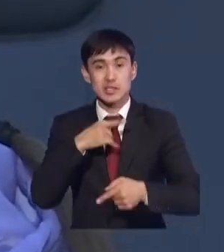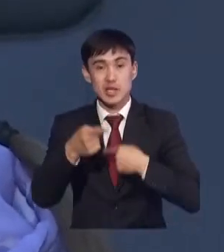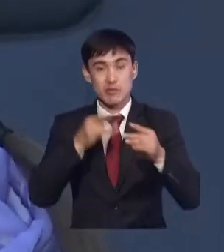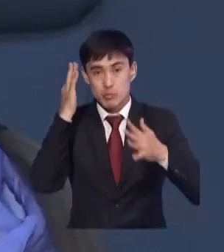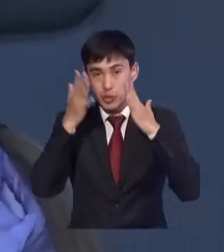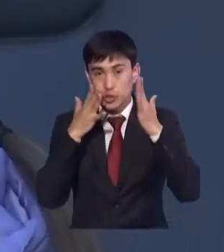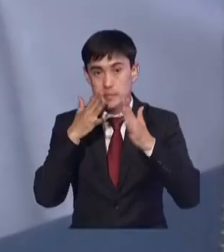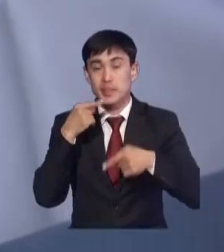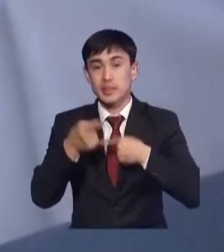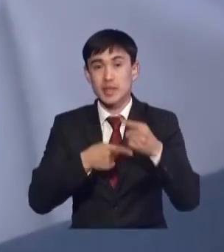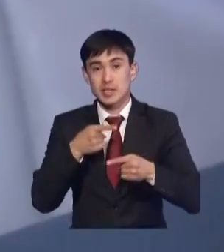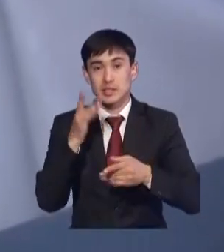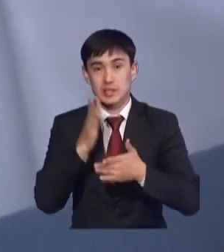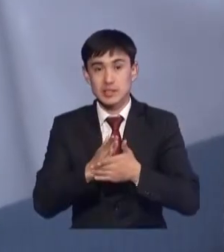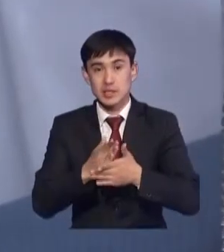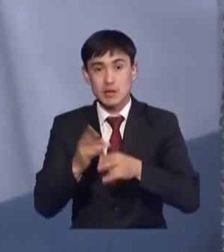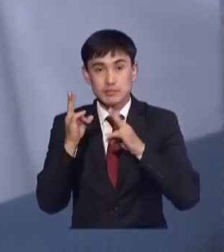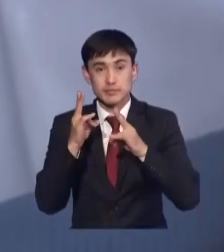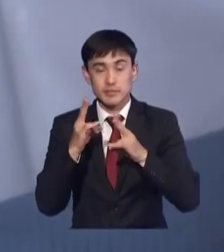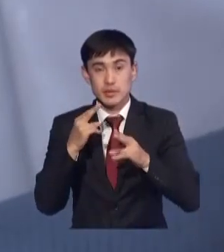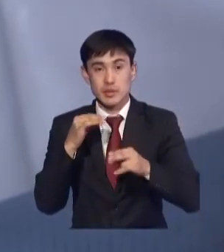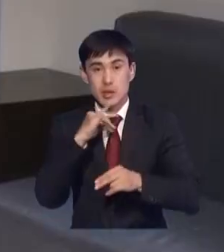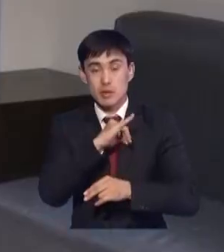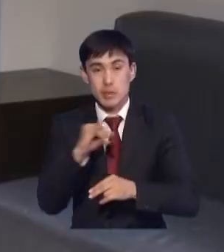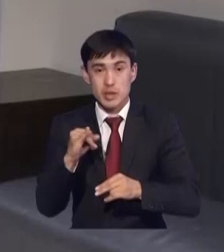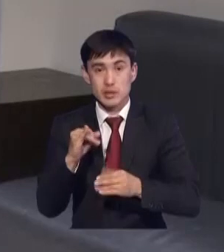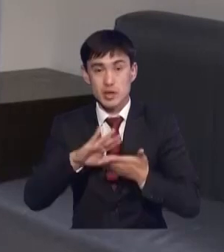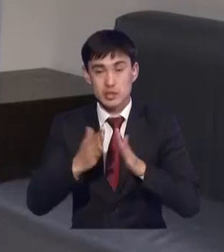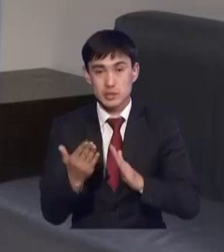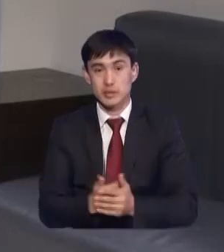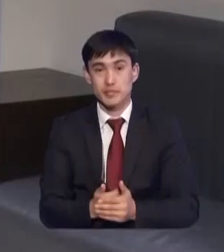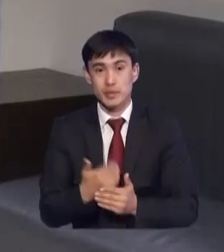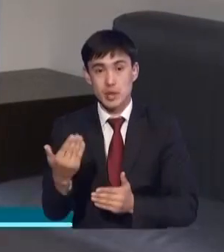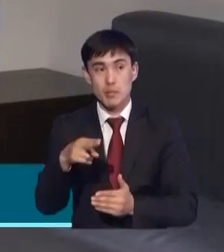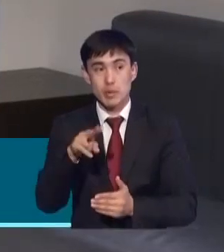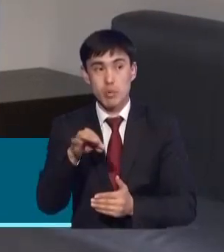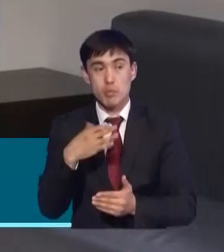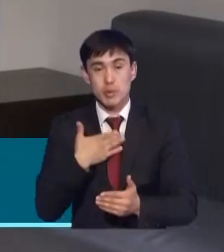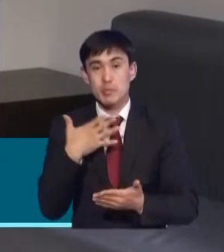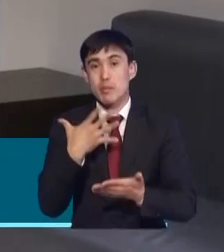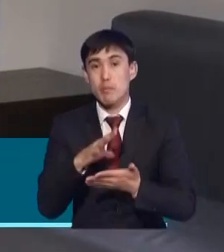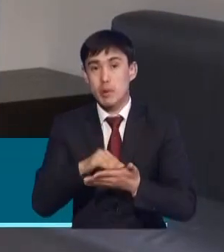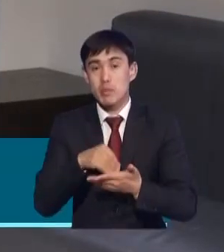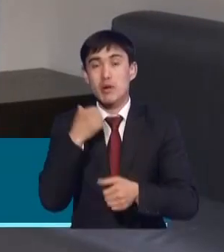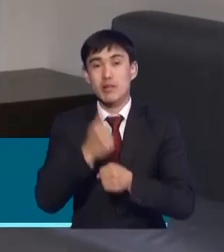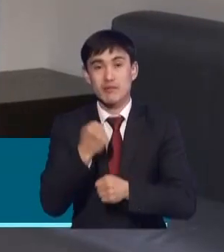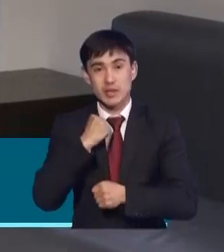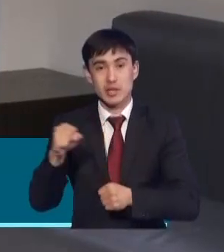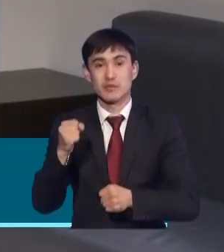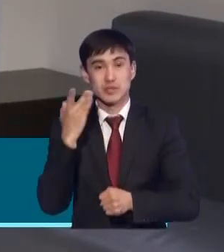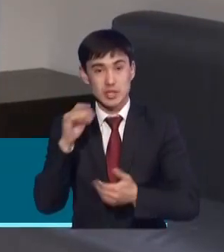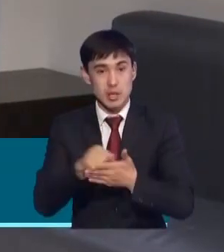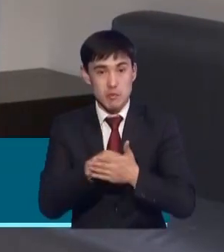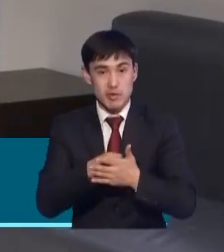жизнь преподносит неприятные неожиданности Панда по стал для меня примером главный герой смелый всегда